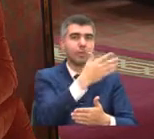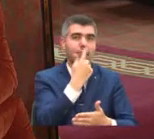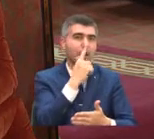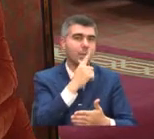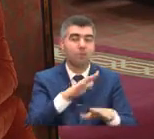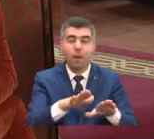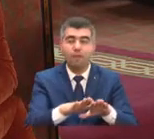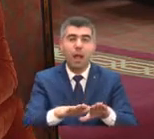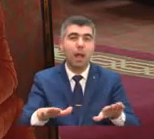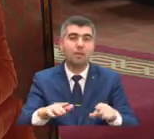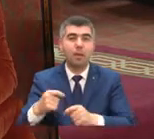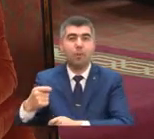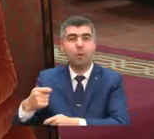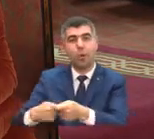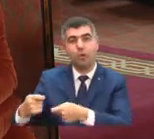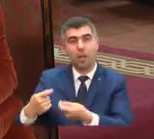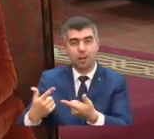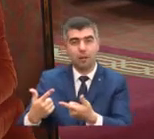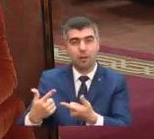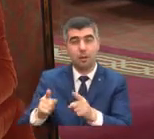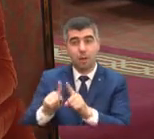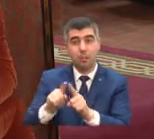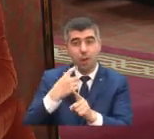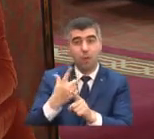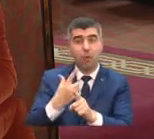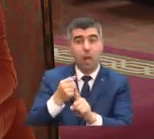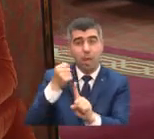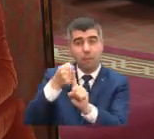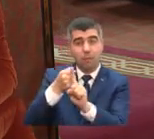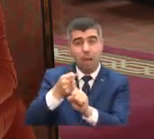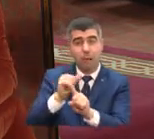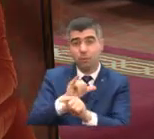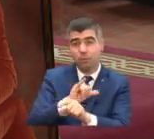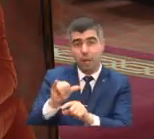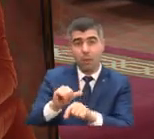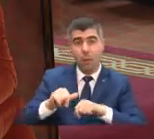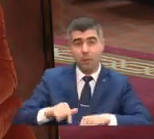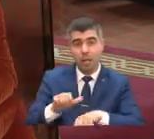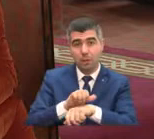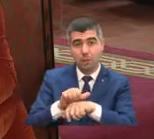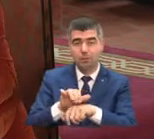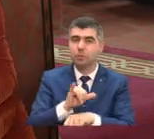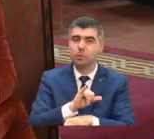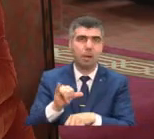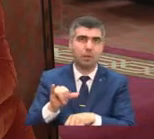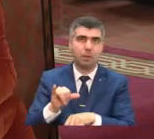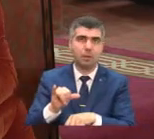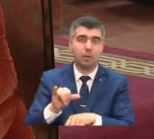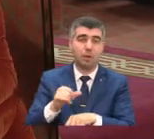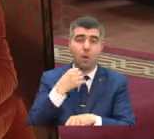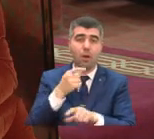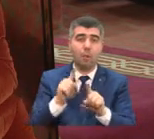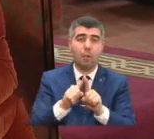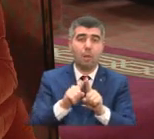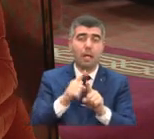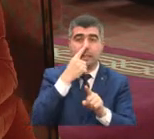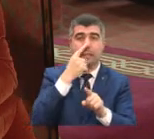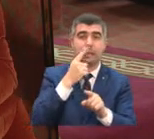ما يمكنش نقولوا بانه ما خدامينش وما كنلقاوش حلول لهاد السكينه. والاخت تطوان احسن مثال، ما